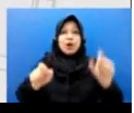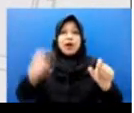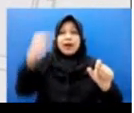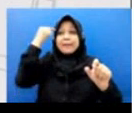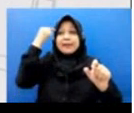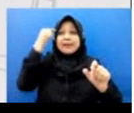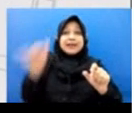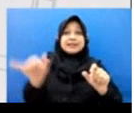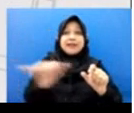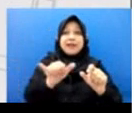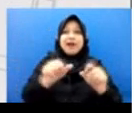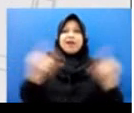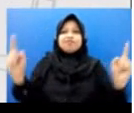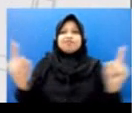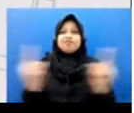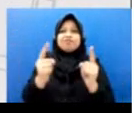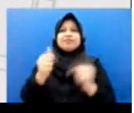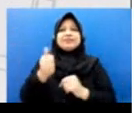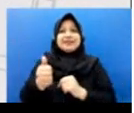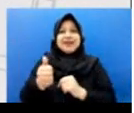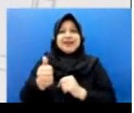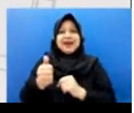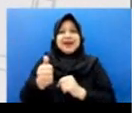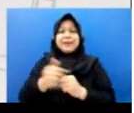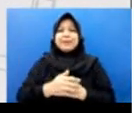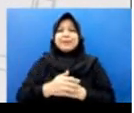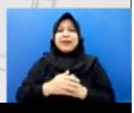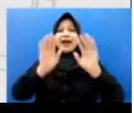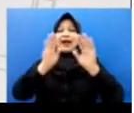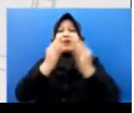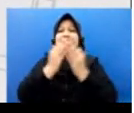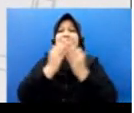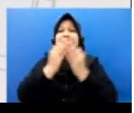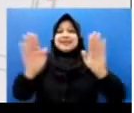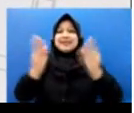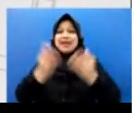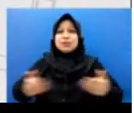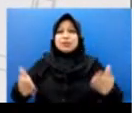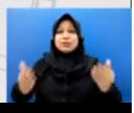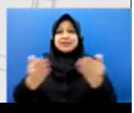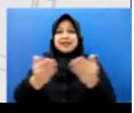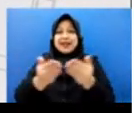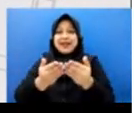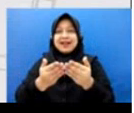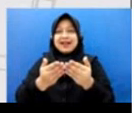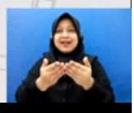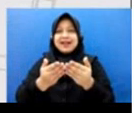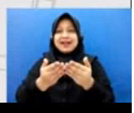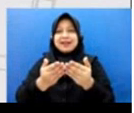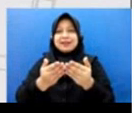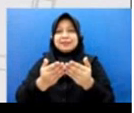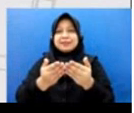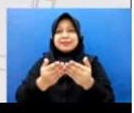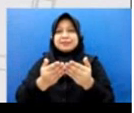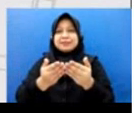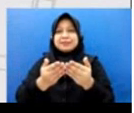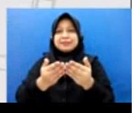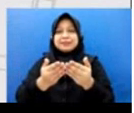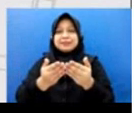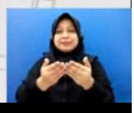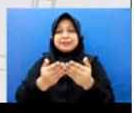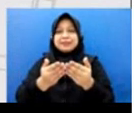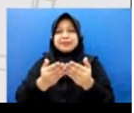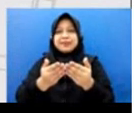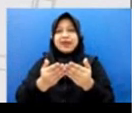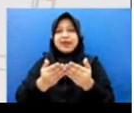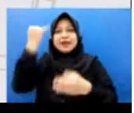Jadi di media sosial, pesan-pesan yang di media sosial itu terjadi pertempuran gagasan,